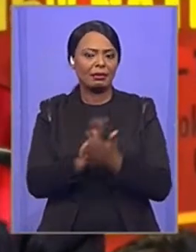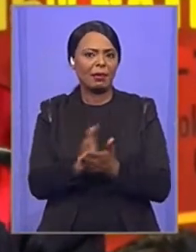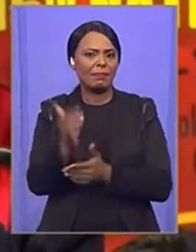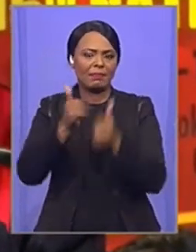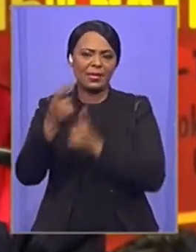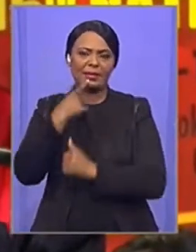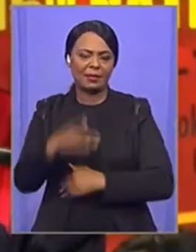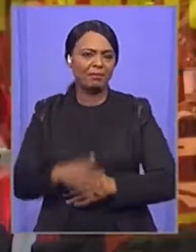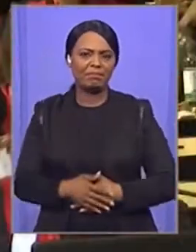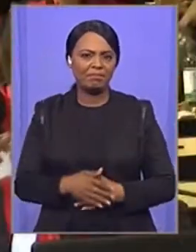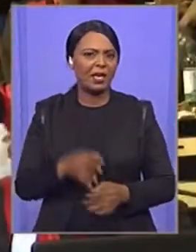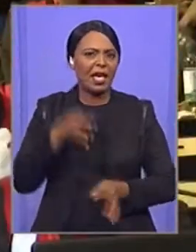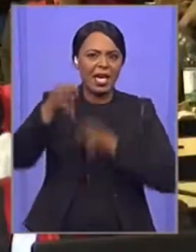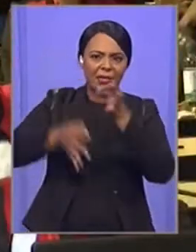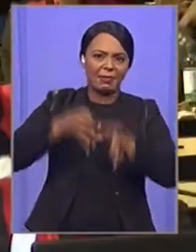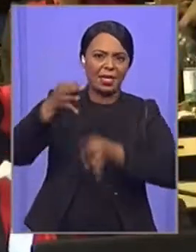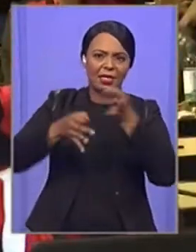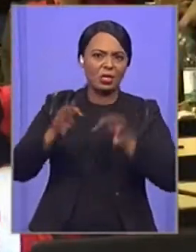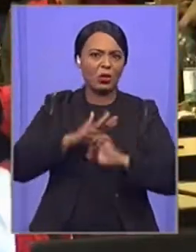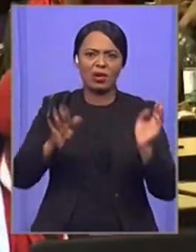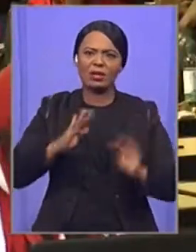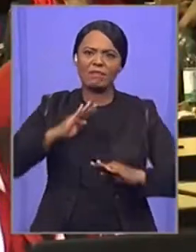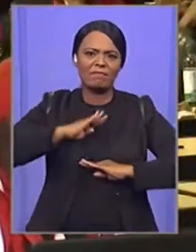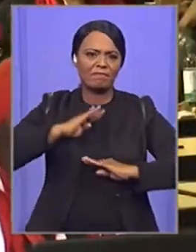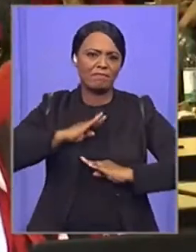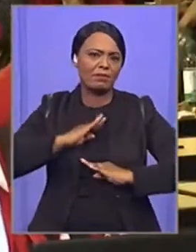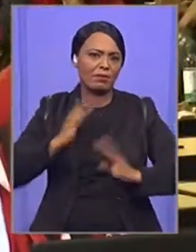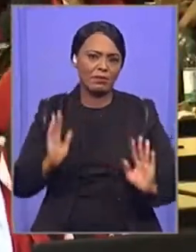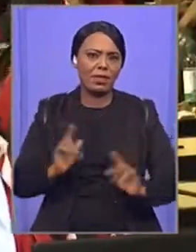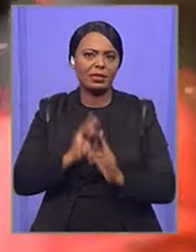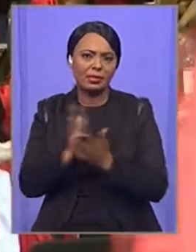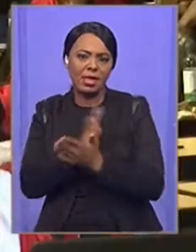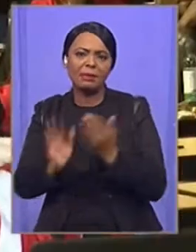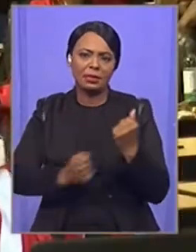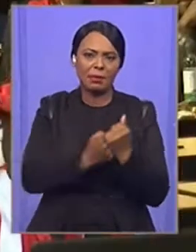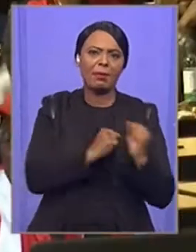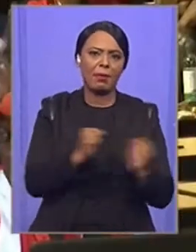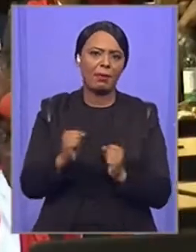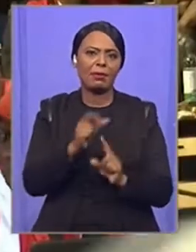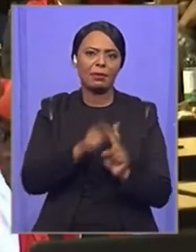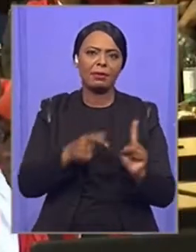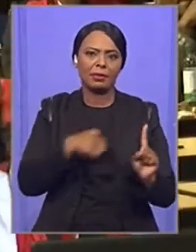bangwe ga ba itumelela tlhaloso fa bangwe bone ba tsweletse go sireletsa mokgatlho wa Mopresidente.